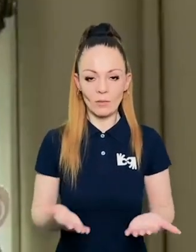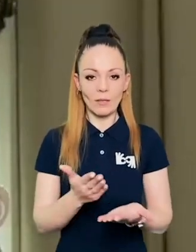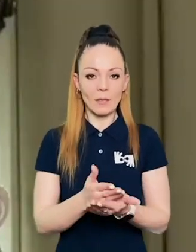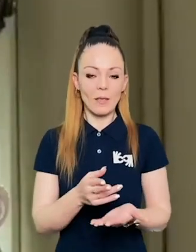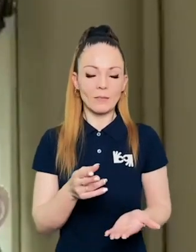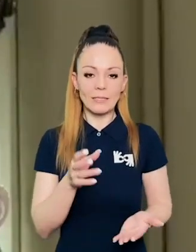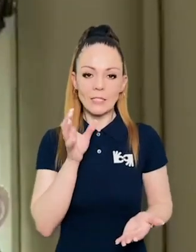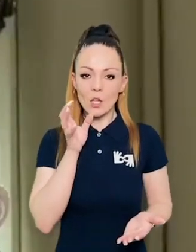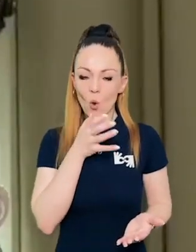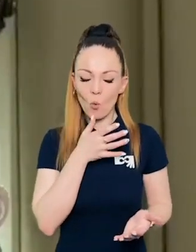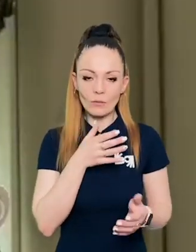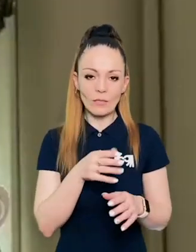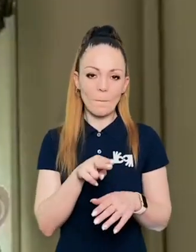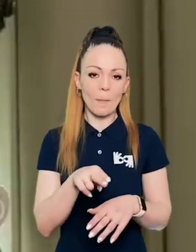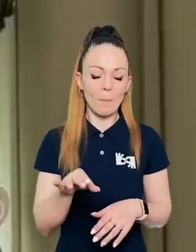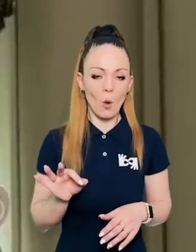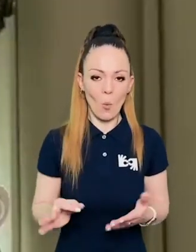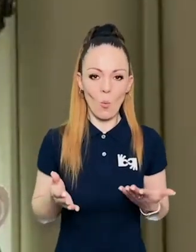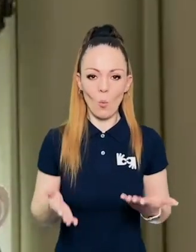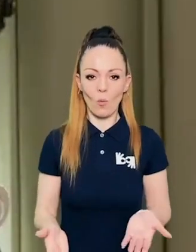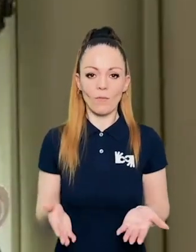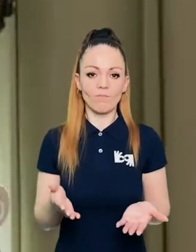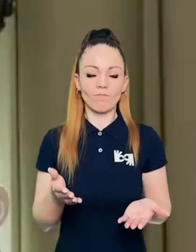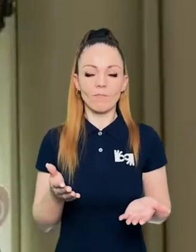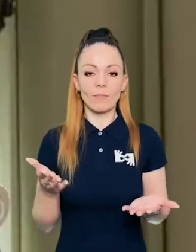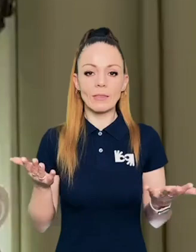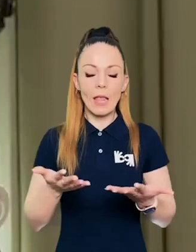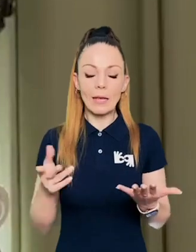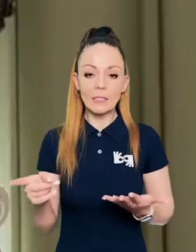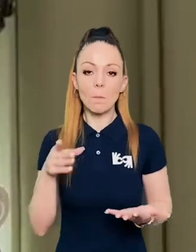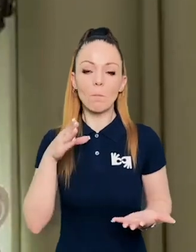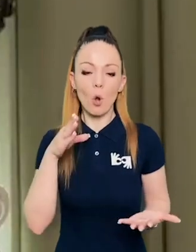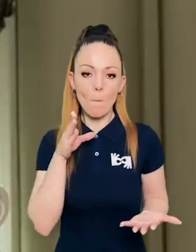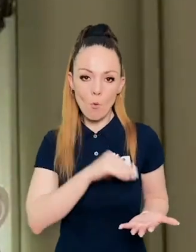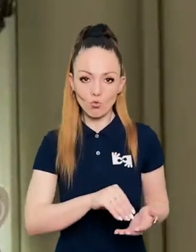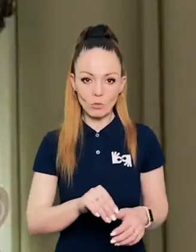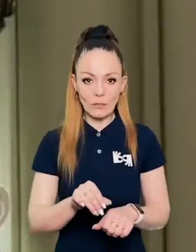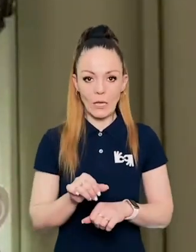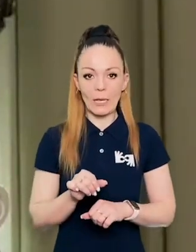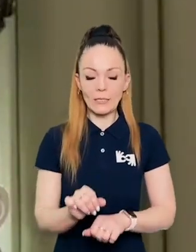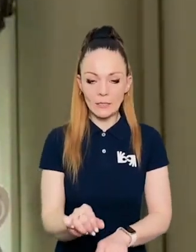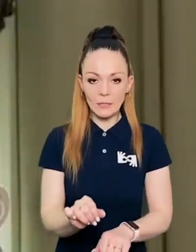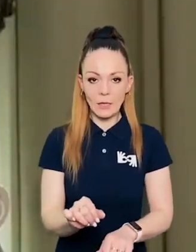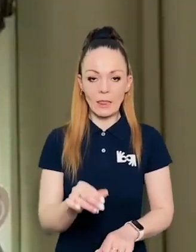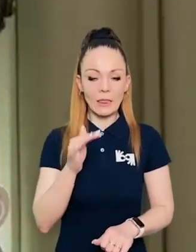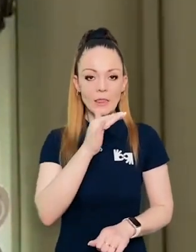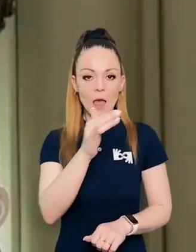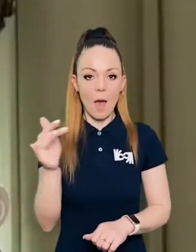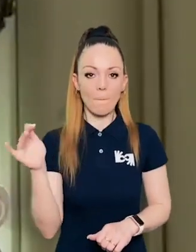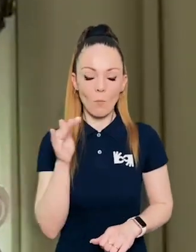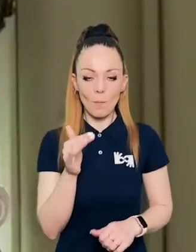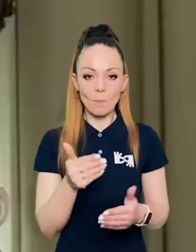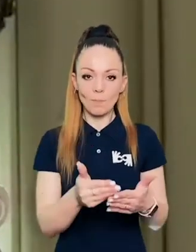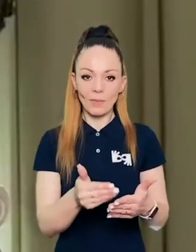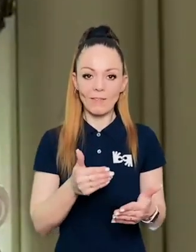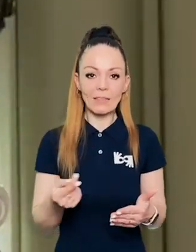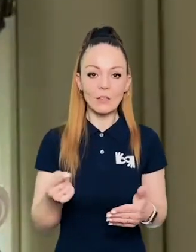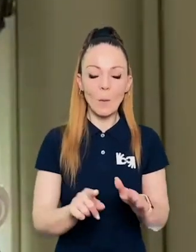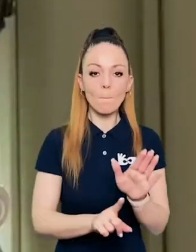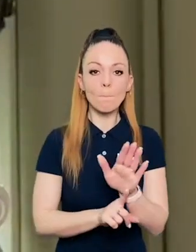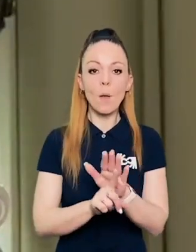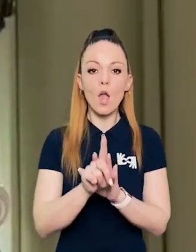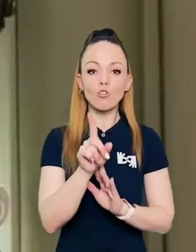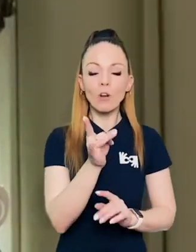зброя, є патріоти тощо, є серйозні там ППО, да, які спроможні